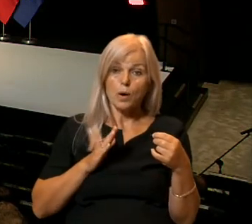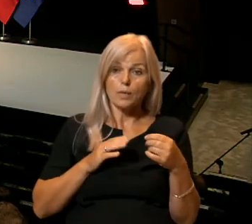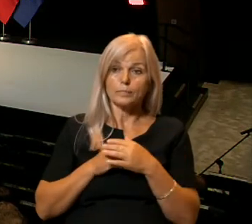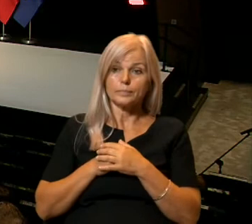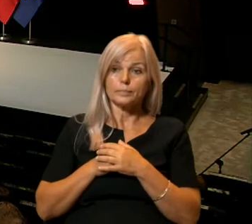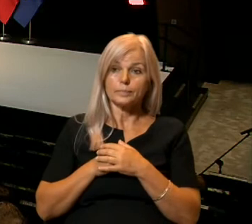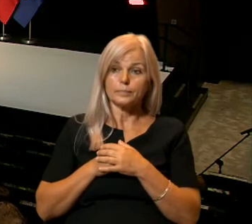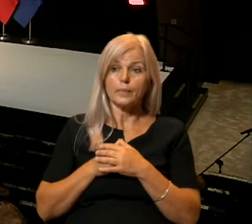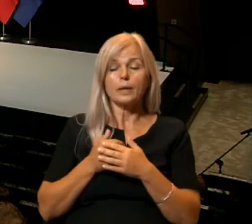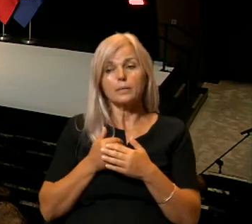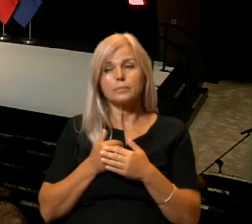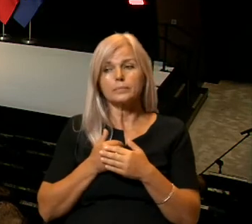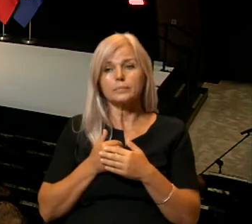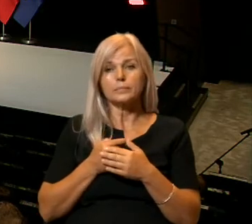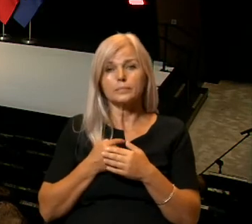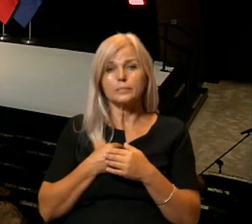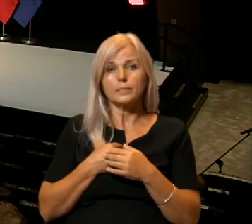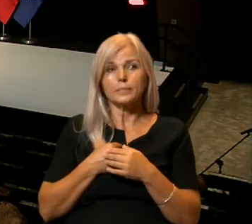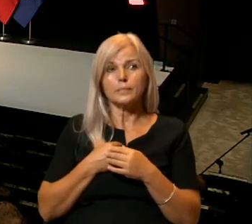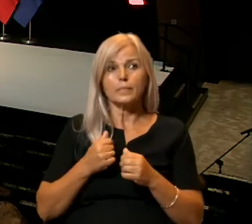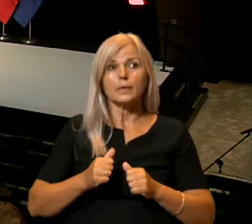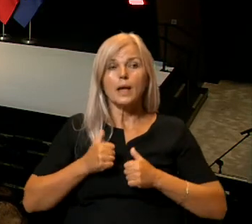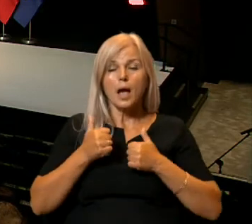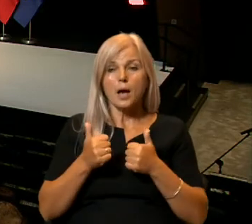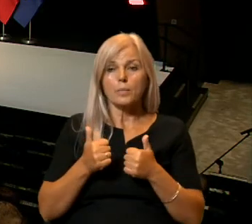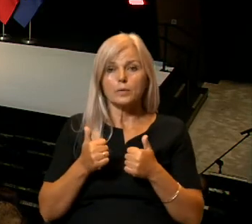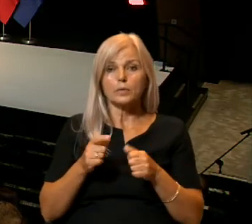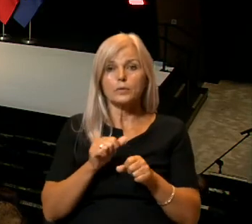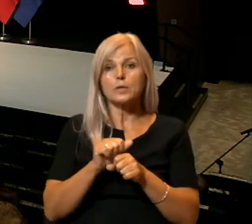Mianowicie w zasadzie, żeby to, co jest